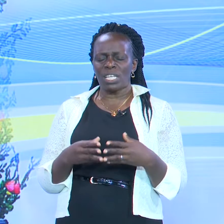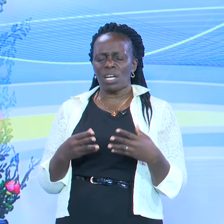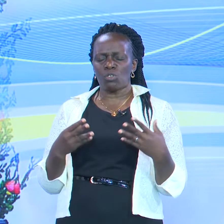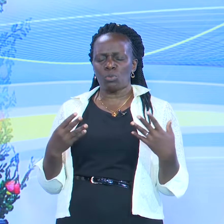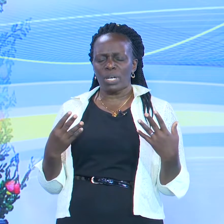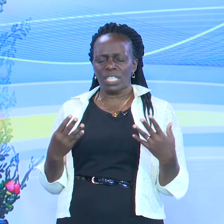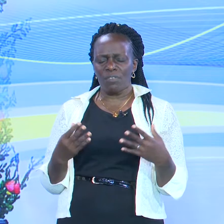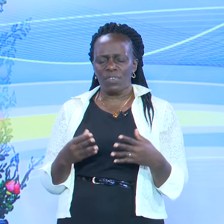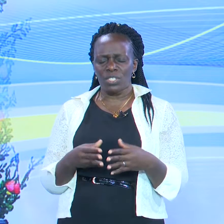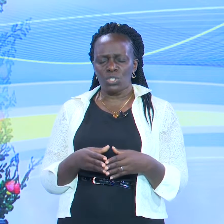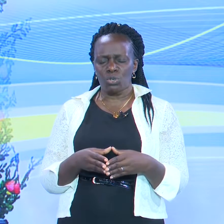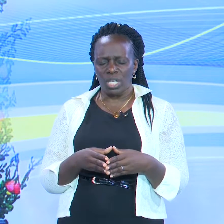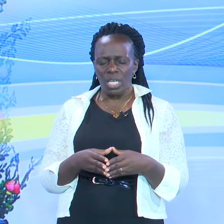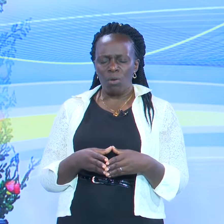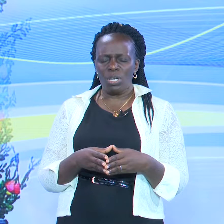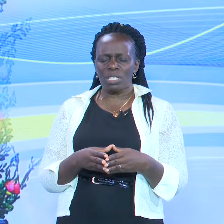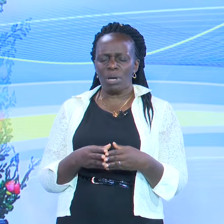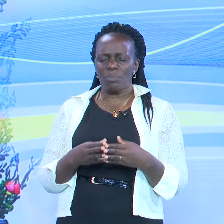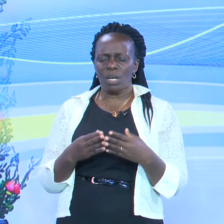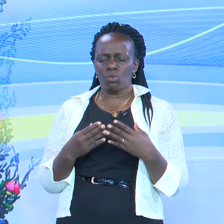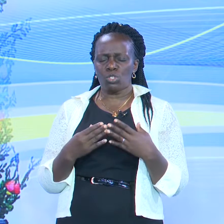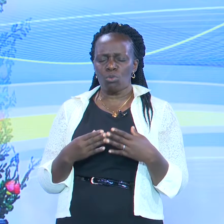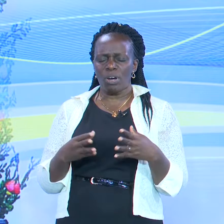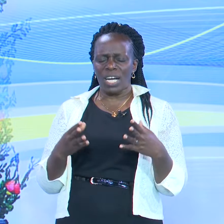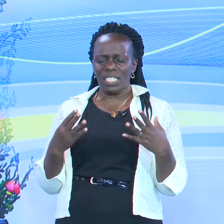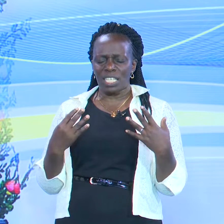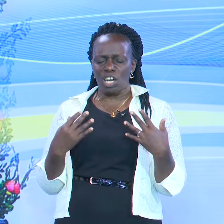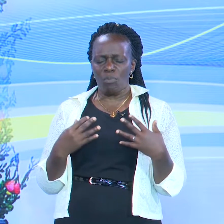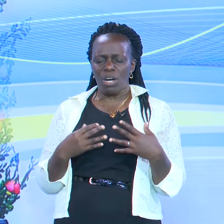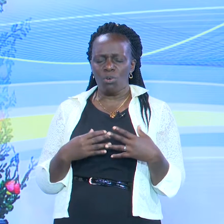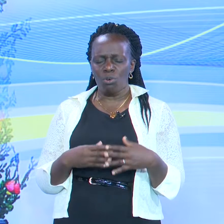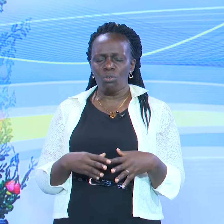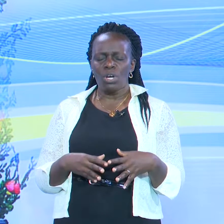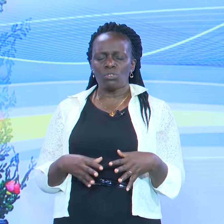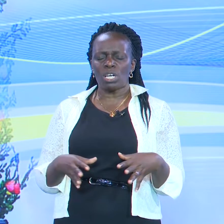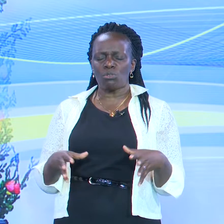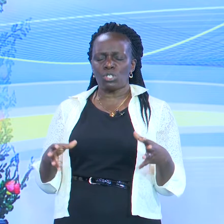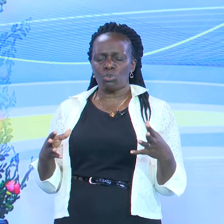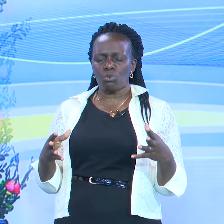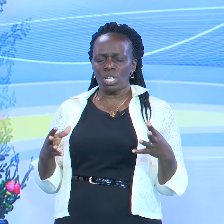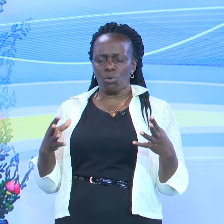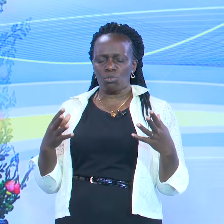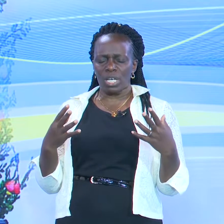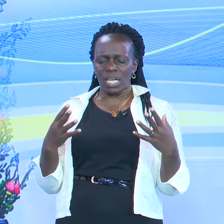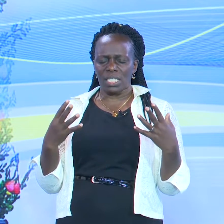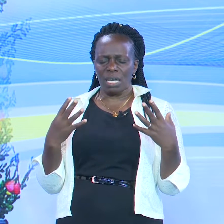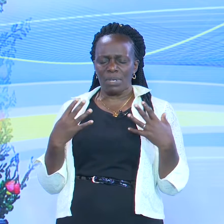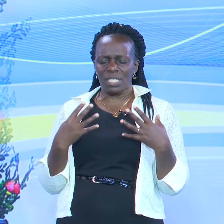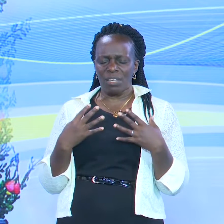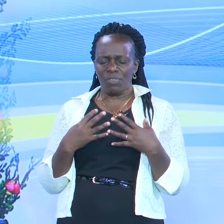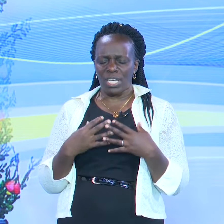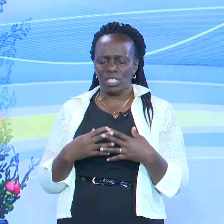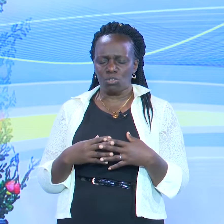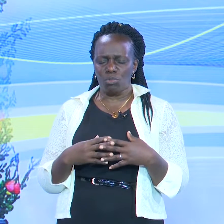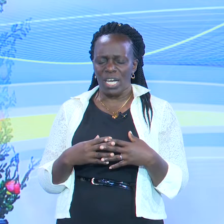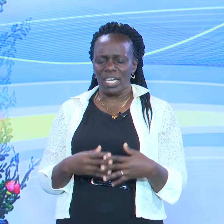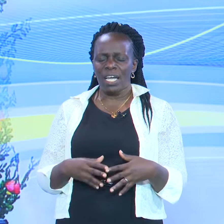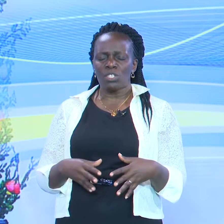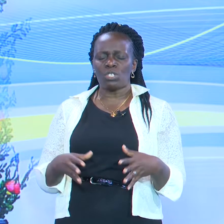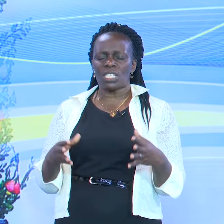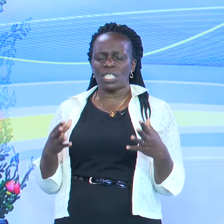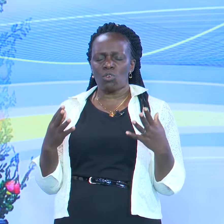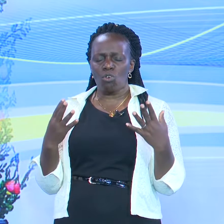kwa ajili ya kutupa taifa nzuri, kwa sababu ya tuumba wakati kama huu. Tunakushukuru na kutuweka katika mataifa letu